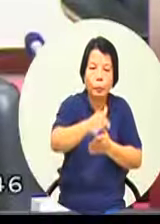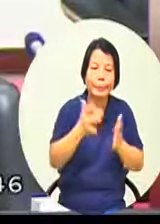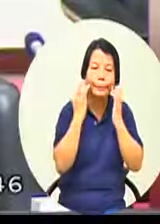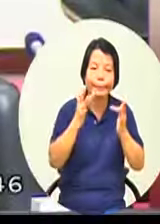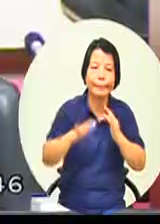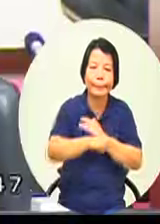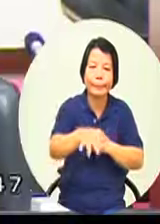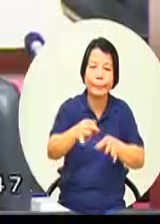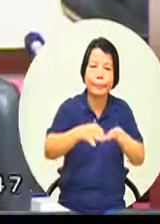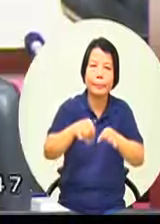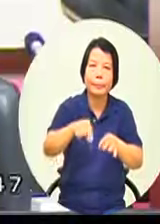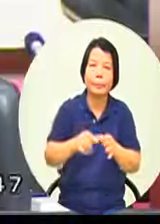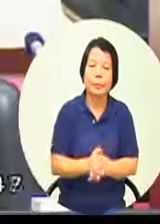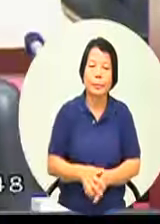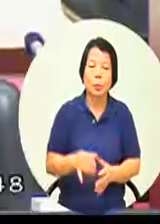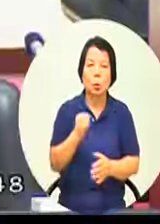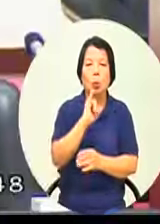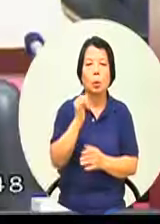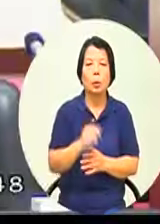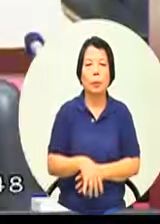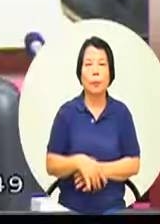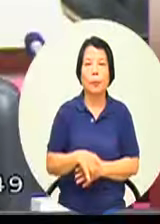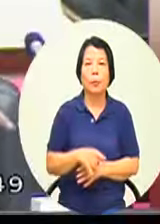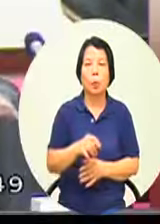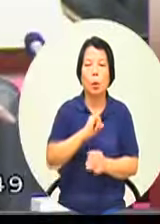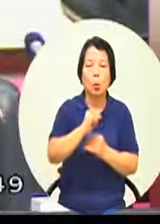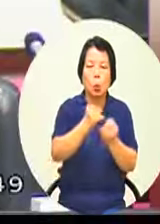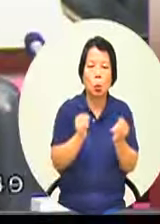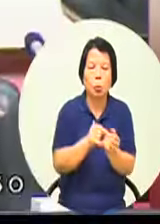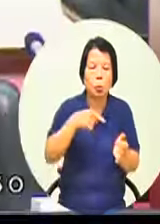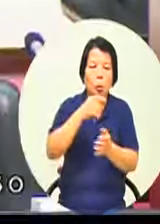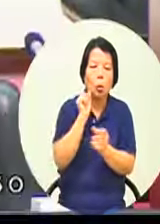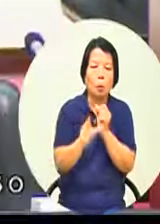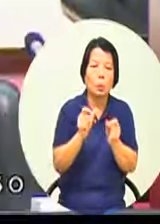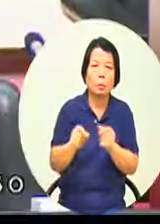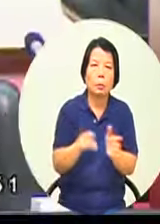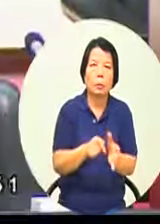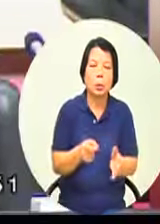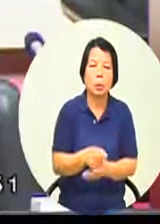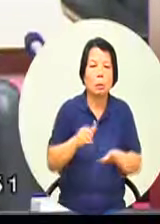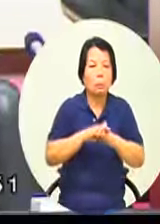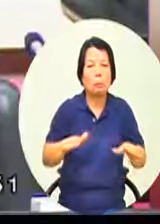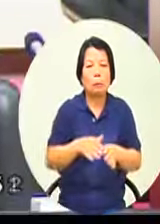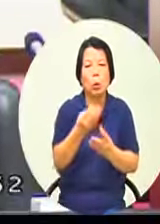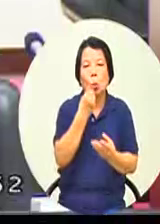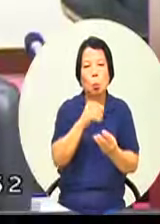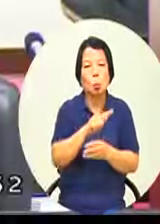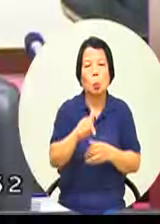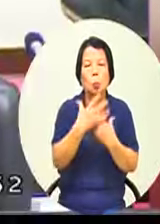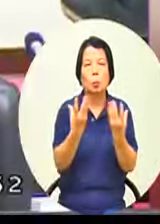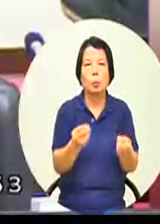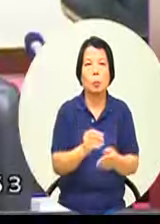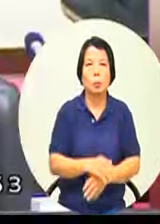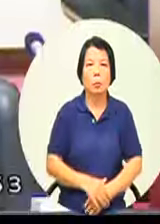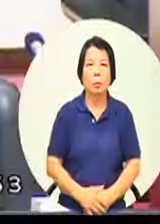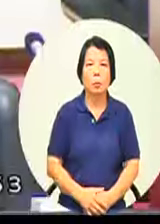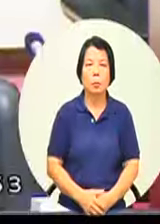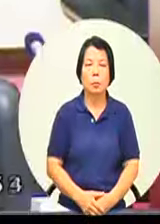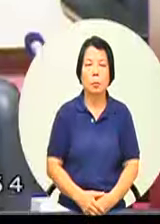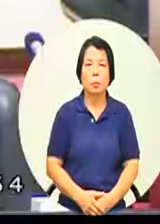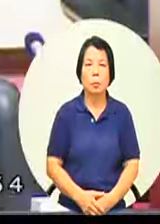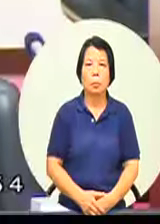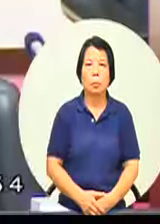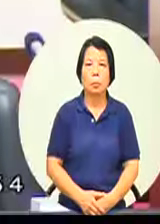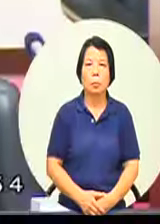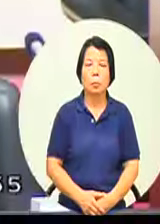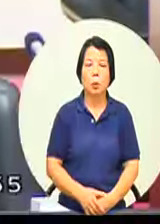们主妇去买了回家买来，是一个不安全的一个蔬菜。